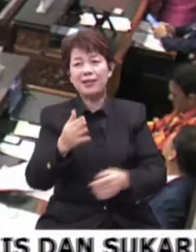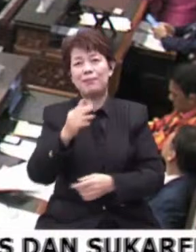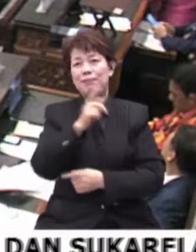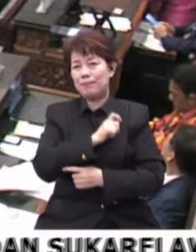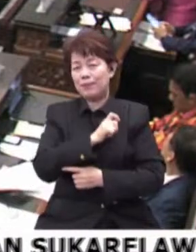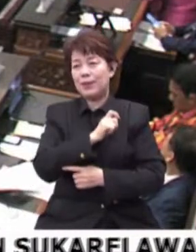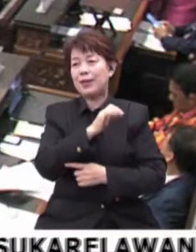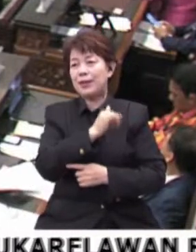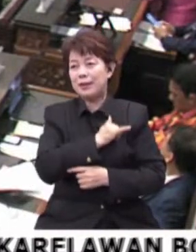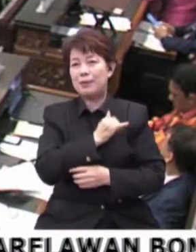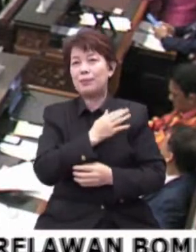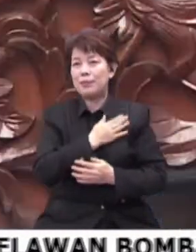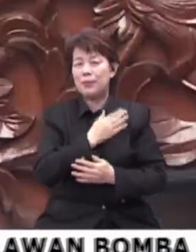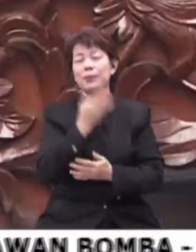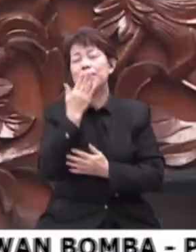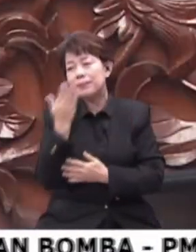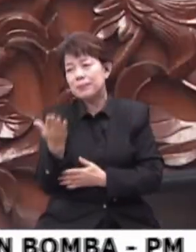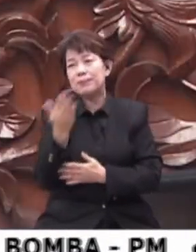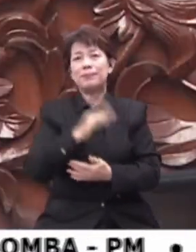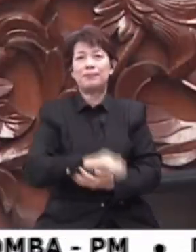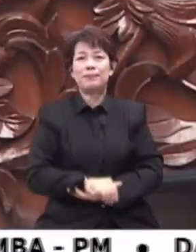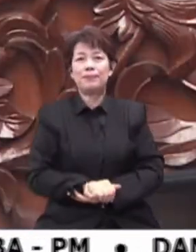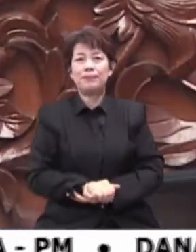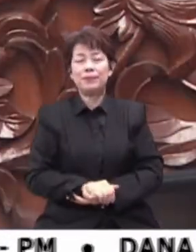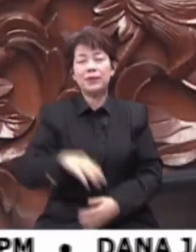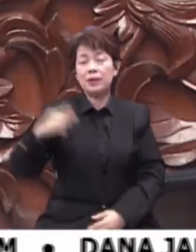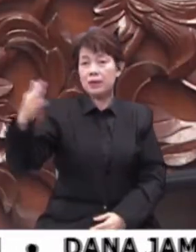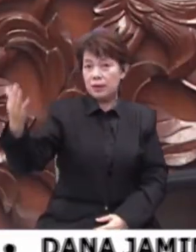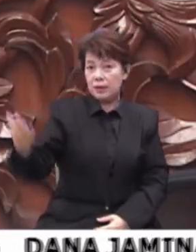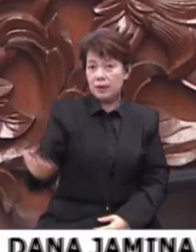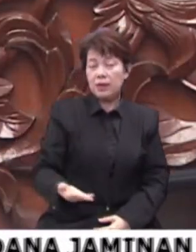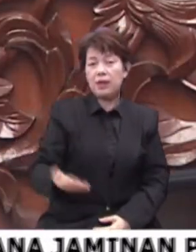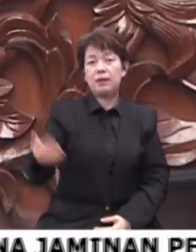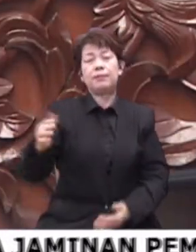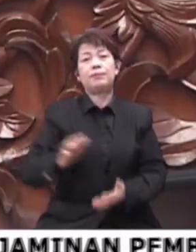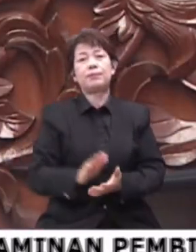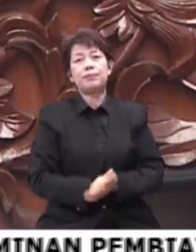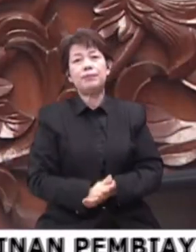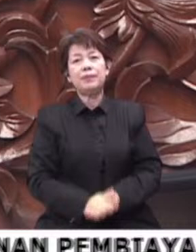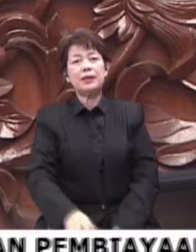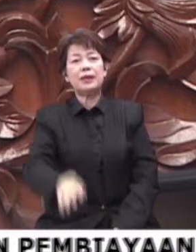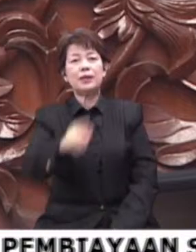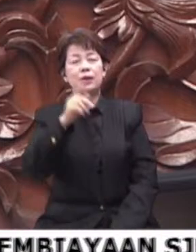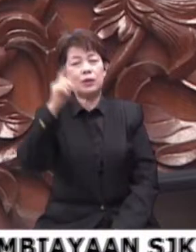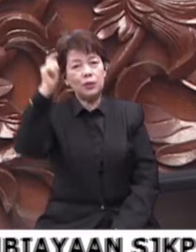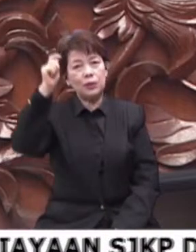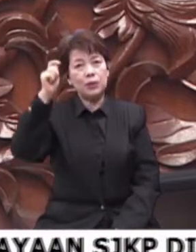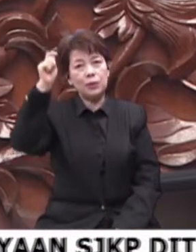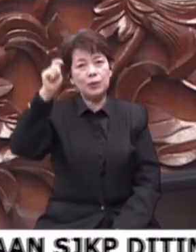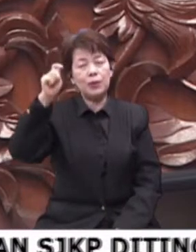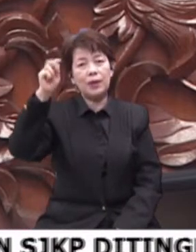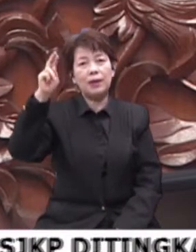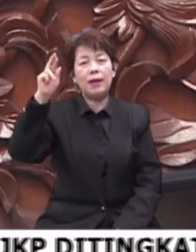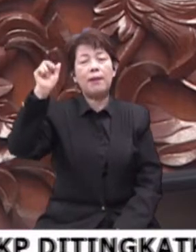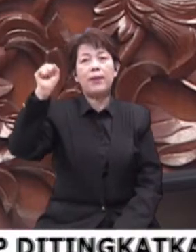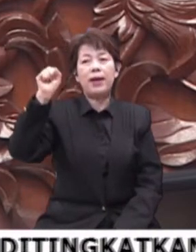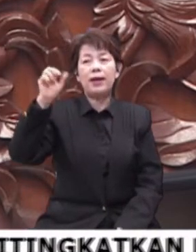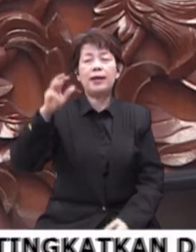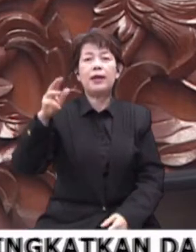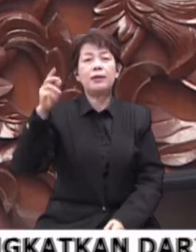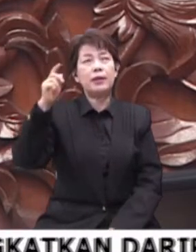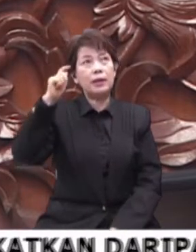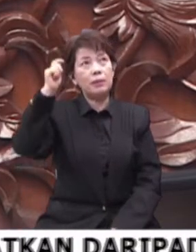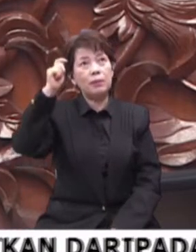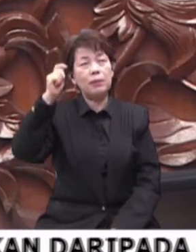dibentuk Terima kasih kepadanya bromat Tuhan Haji Akmal Rasulullah Muhammad